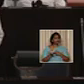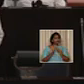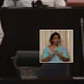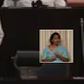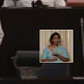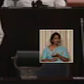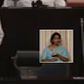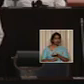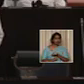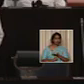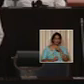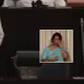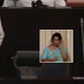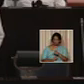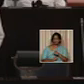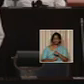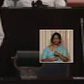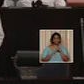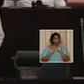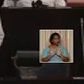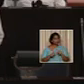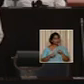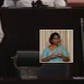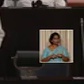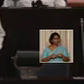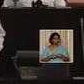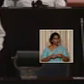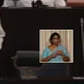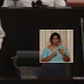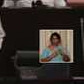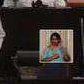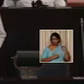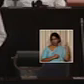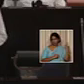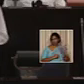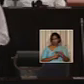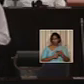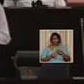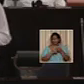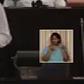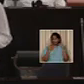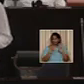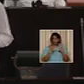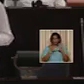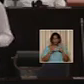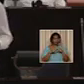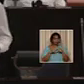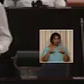कुहेन्द लुण की दनटना अभी मे मेतक दी कुहेवा मे बलपात्र